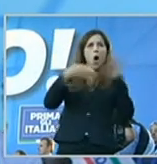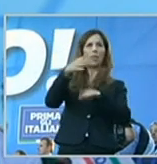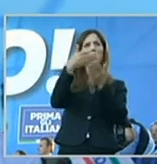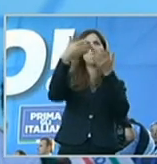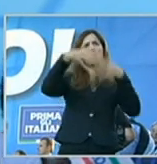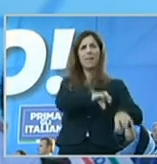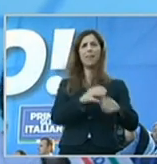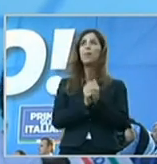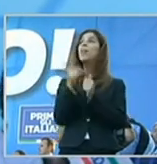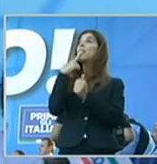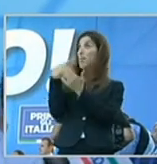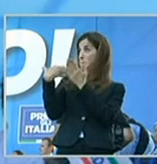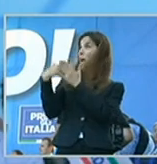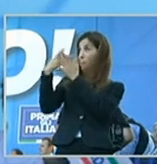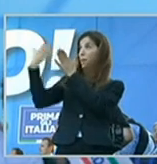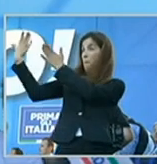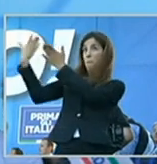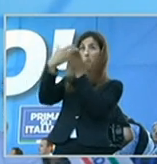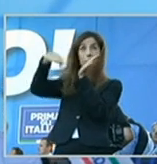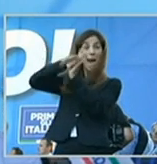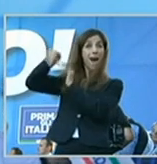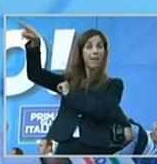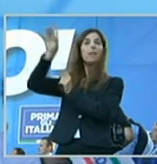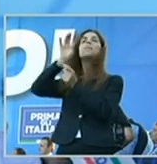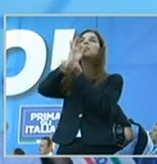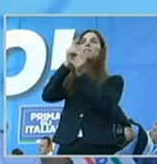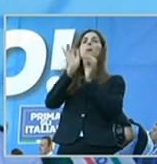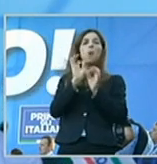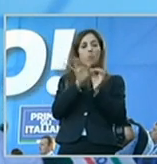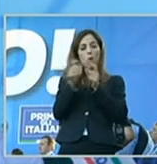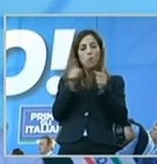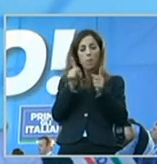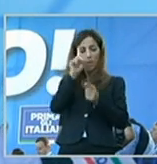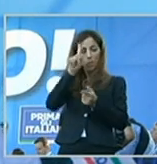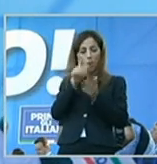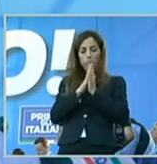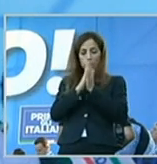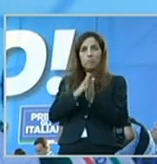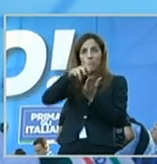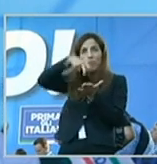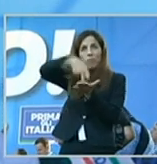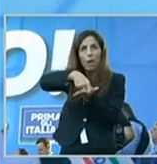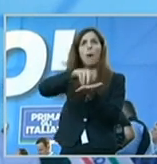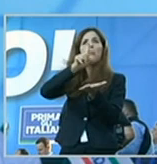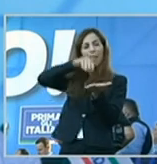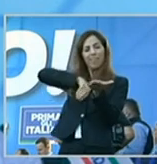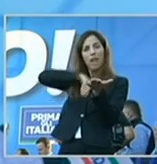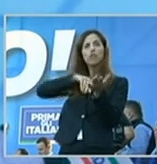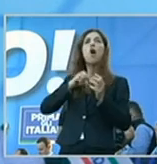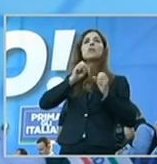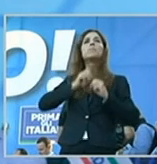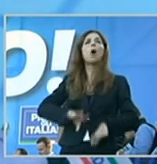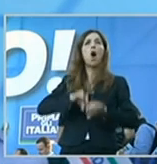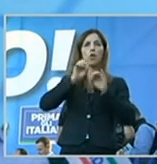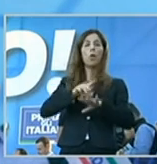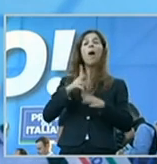partenze sono quelli che poi fanno la genuflessione ma hanno la coscienza sporca e migliaia di morti sulle